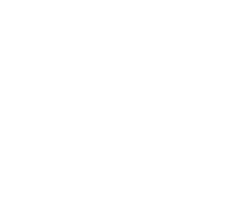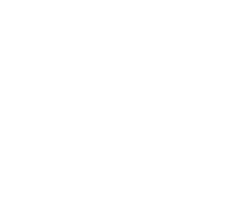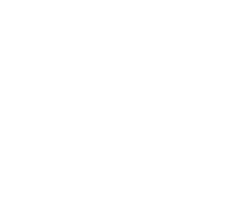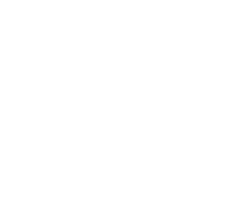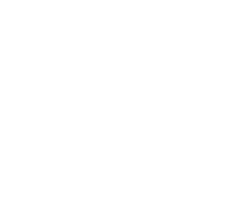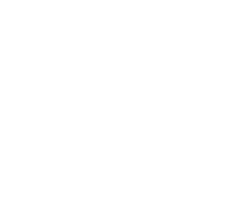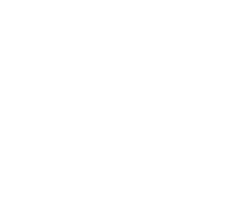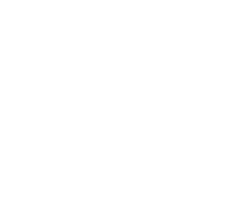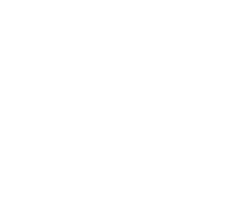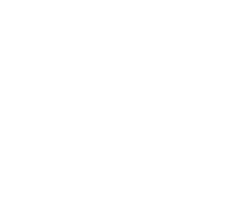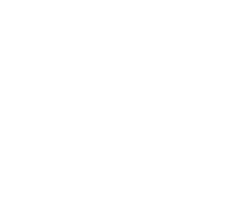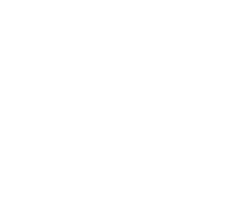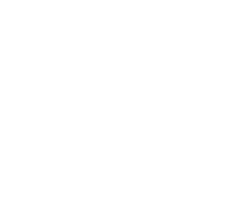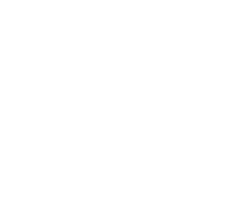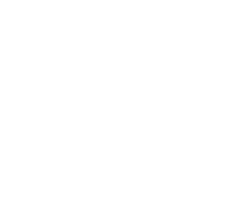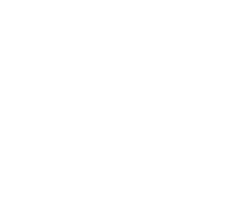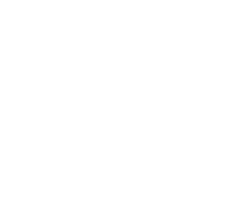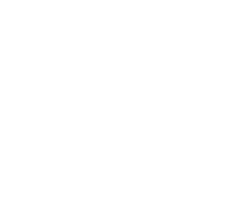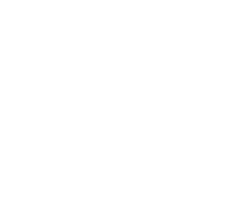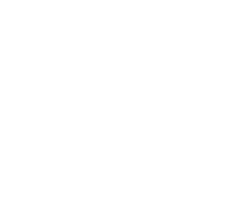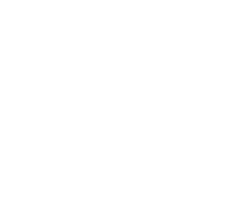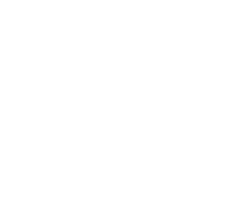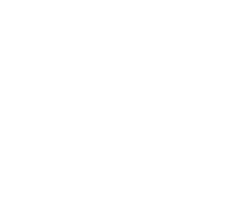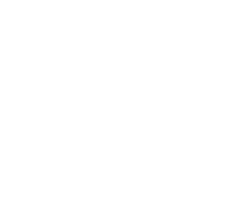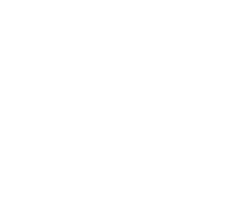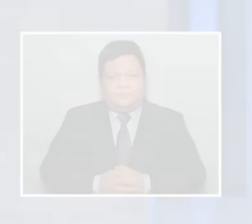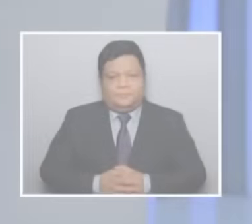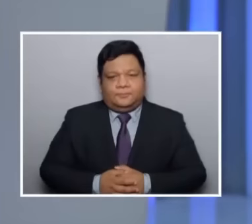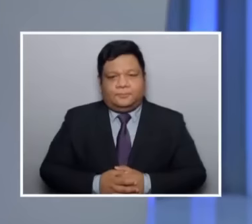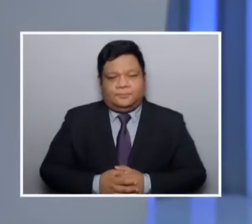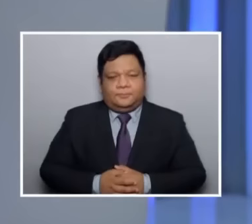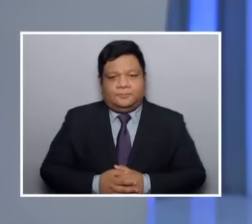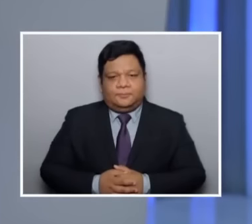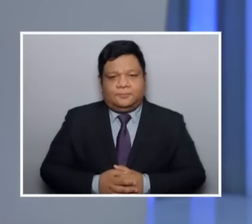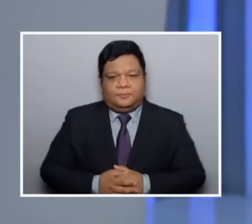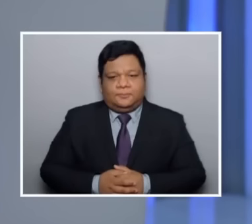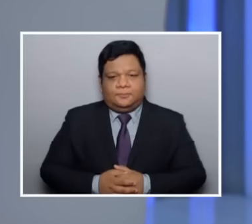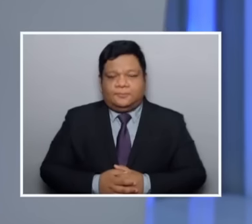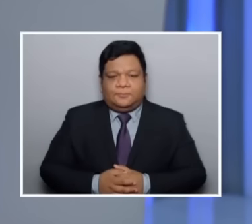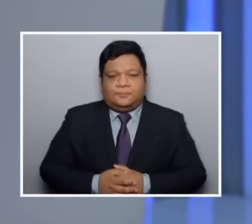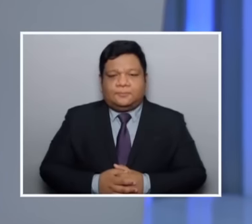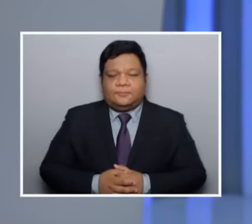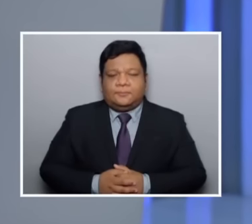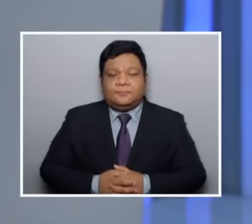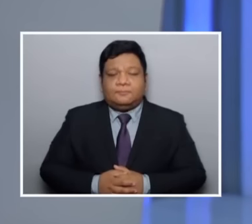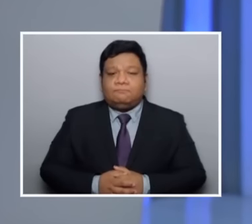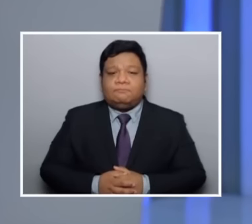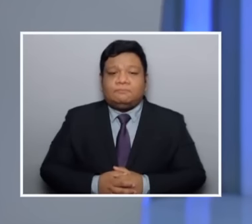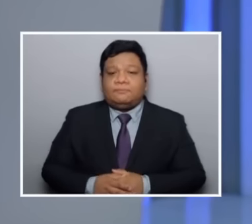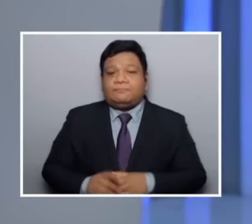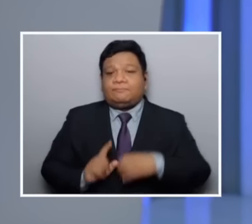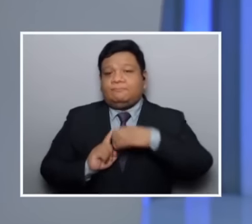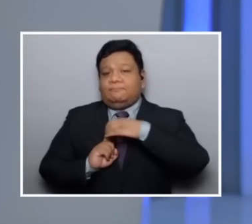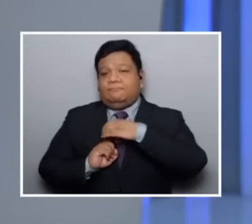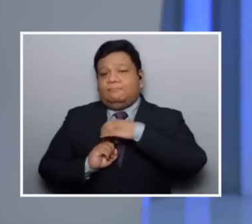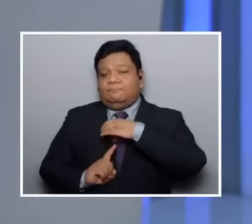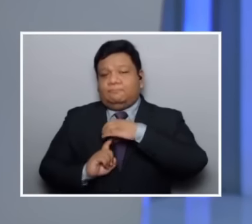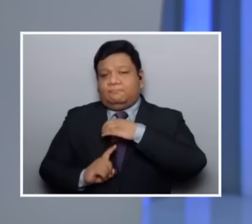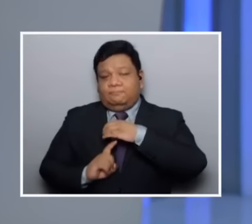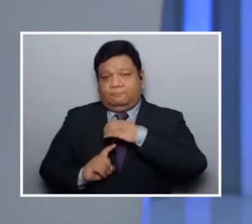May Ihandog ang ABS-CBN Foundation sa